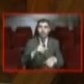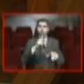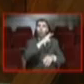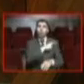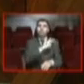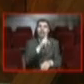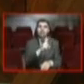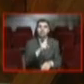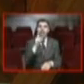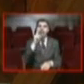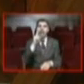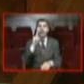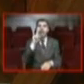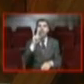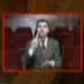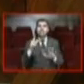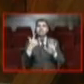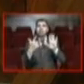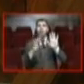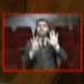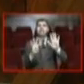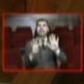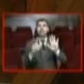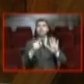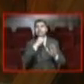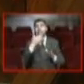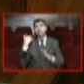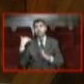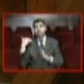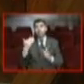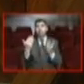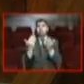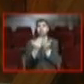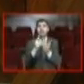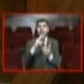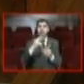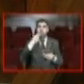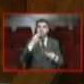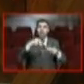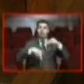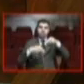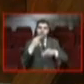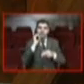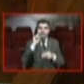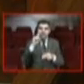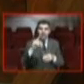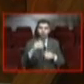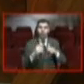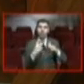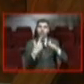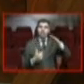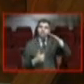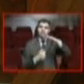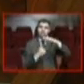من دكشي لوعدنكم في المطاعم اللي وعدنكم في الطاقة الاستيعابية اللي وعدنكم